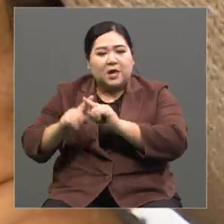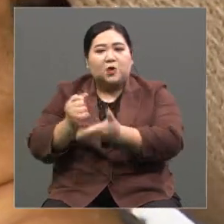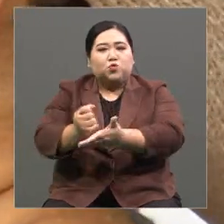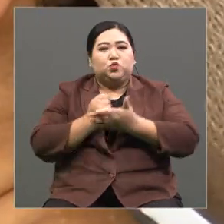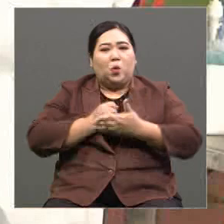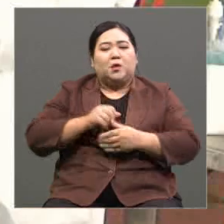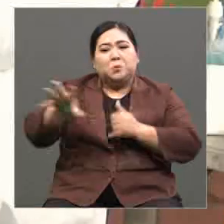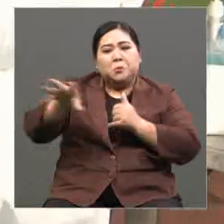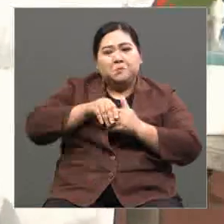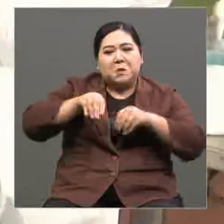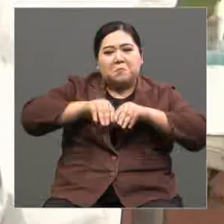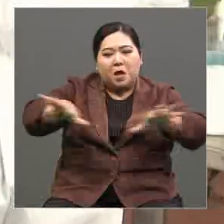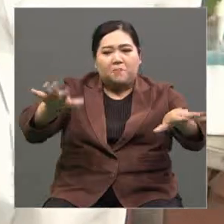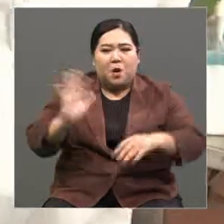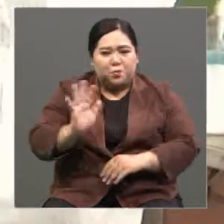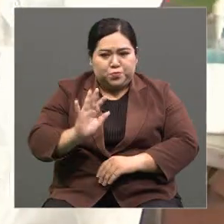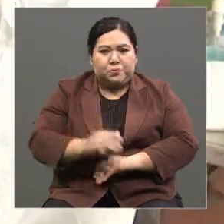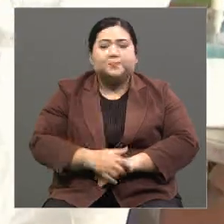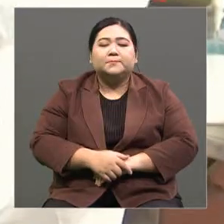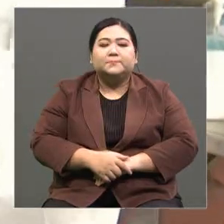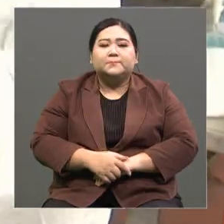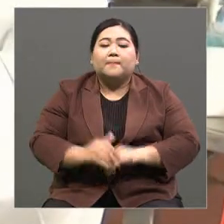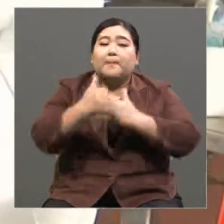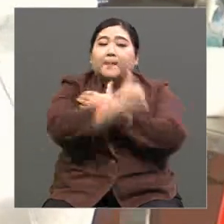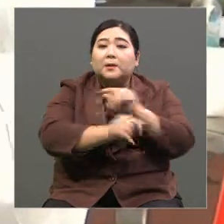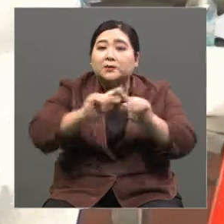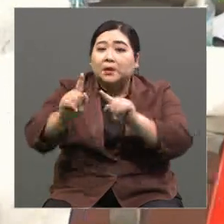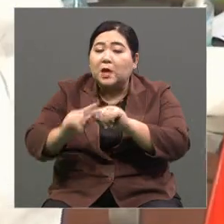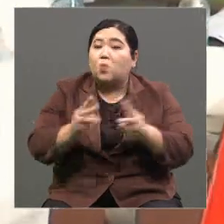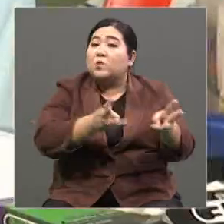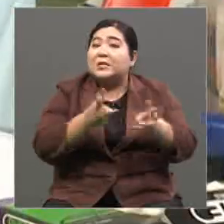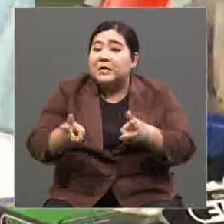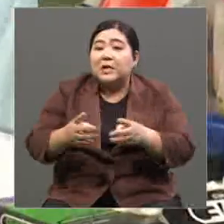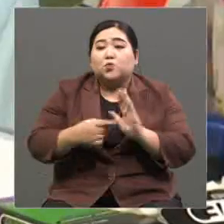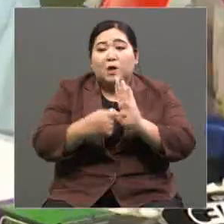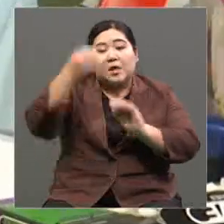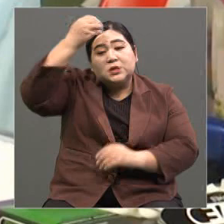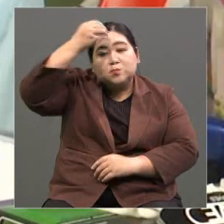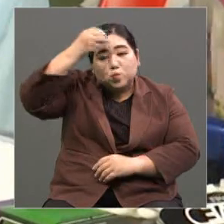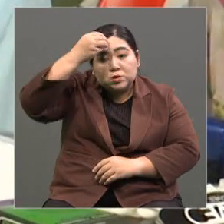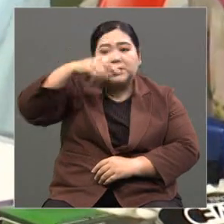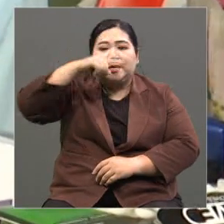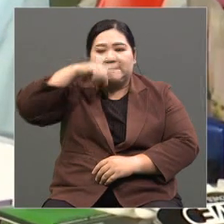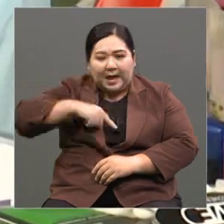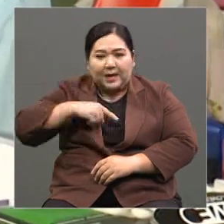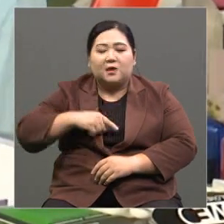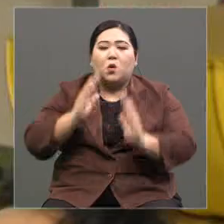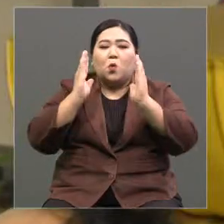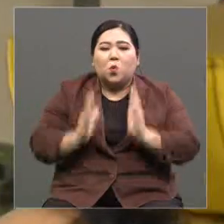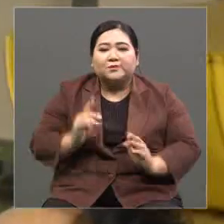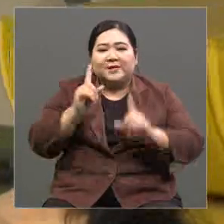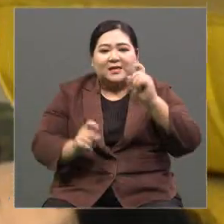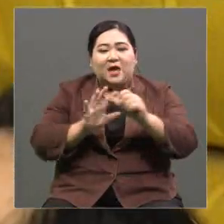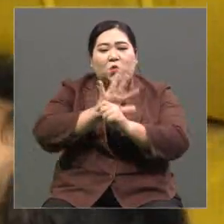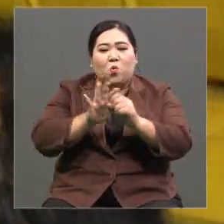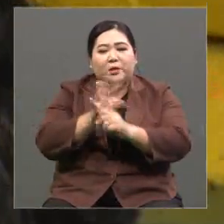ลดระดับของการแพร่ระบาดได้ครับซึ่งหลายประเทศที่ใช้มาตรการหลากหลายมาตรการอย่างเช่นญี่ปุ่นและไทยเนี่ยอัตราการเสียชีวิต